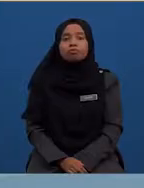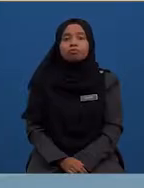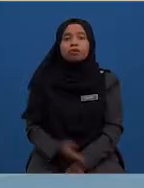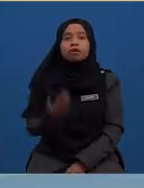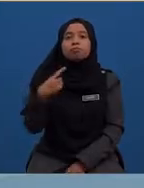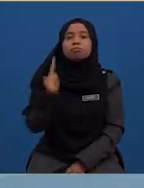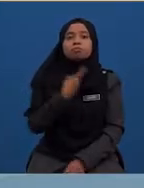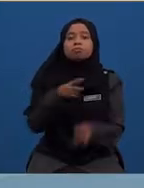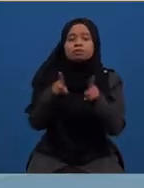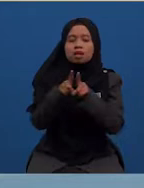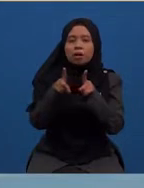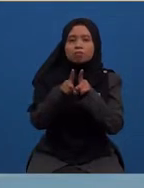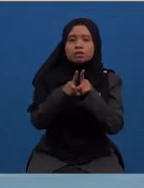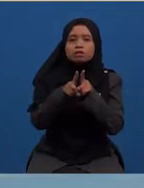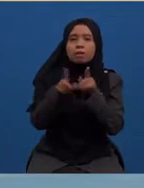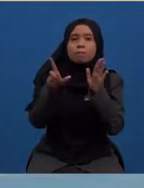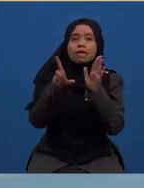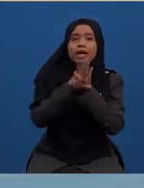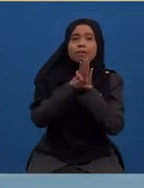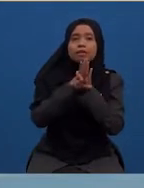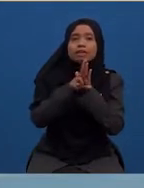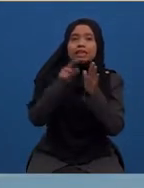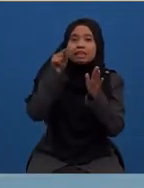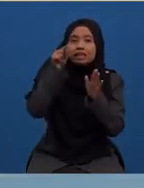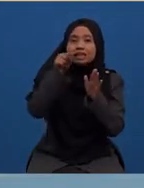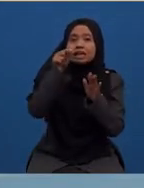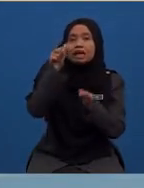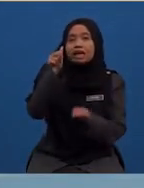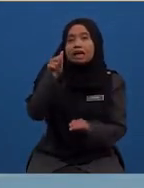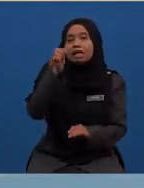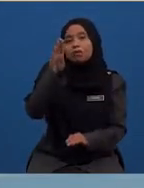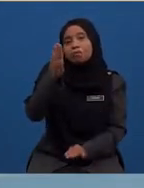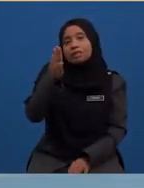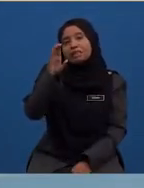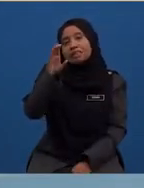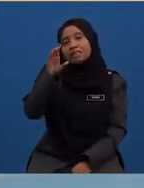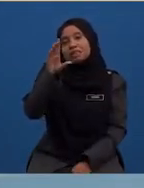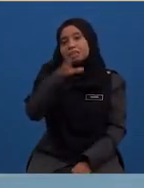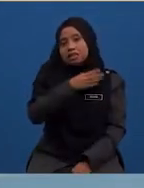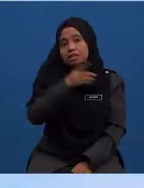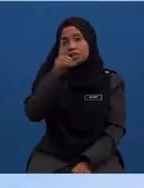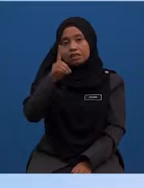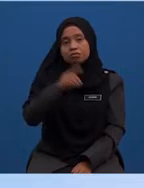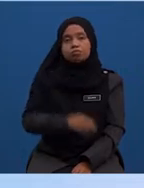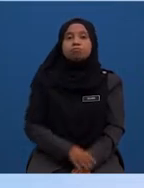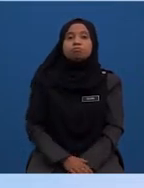Ayo murid-murid bersama cikgu melabel titik A, B, C dan D.